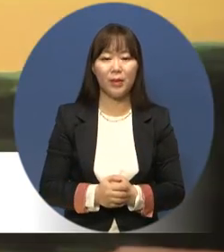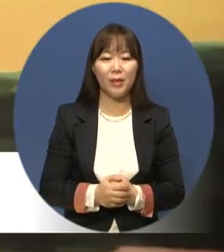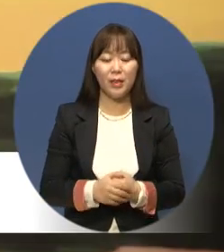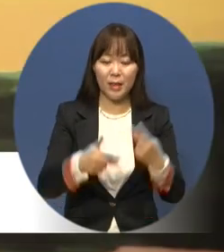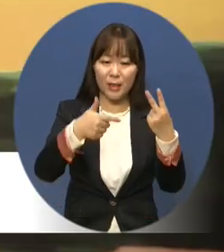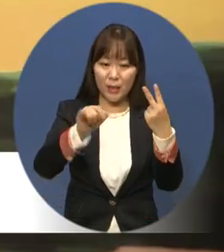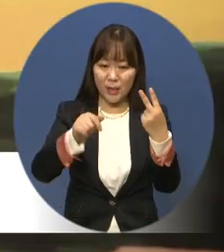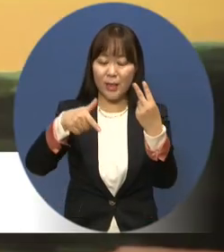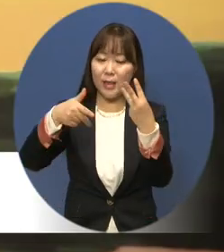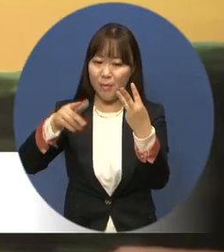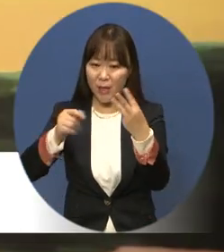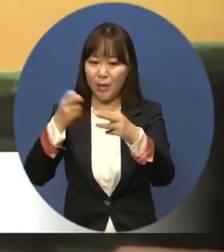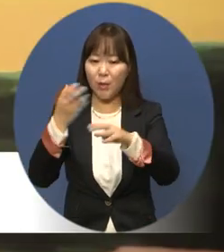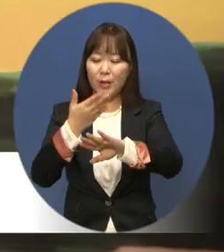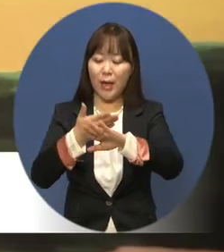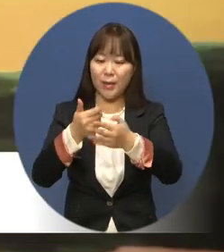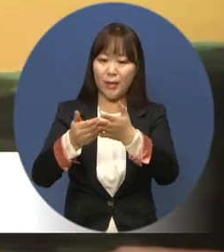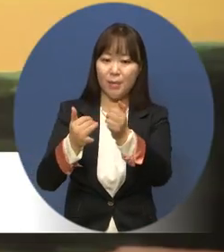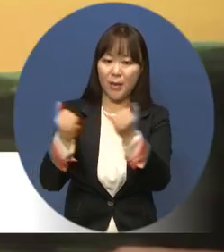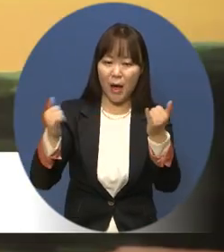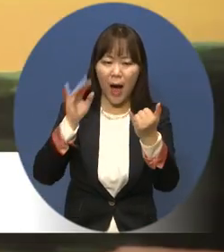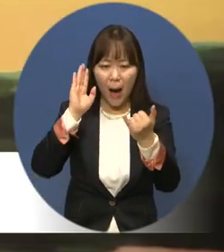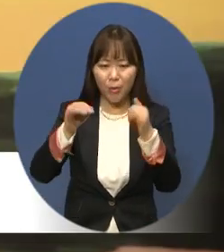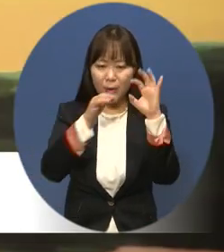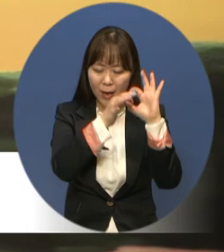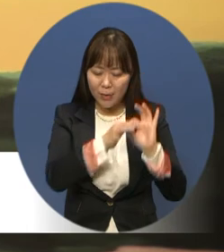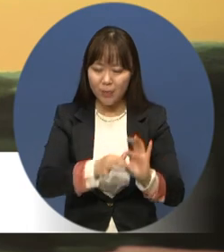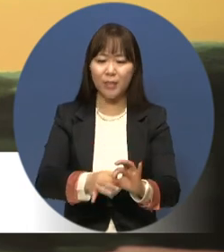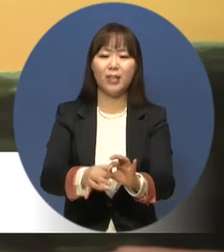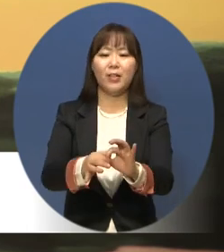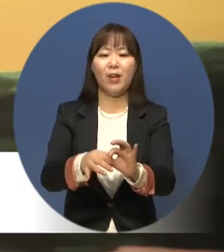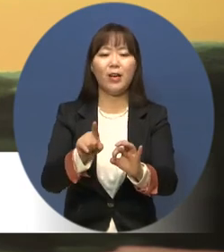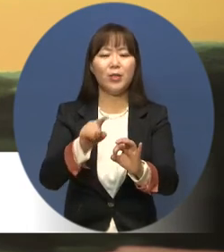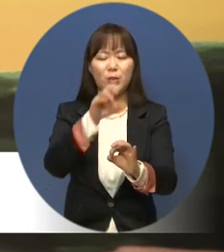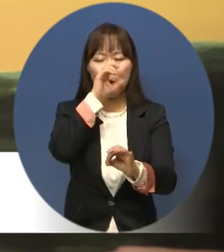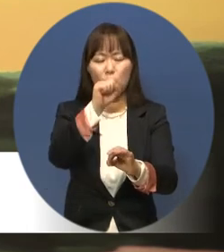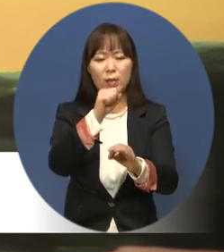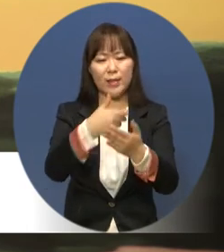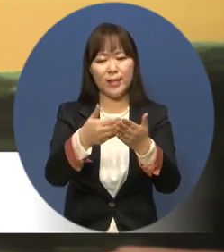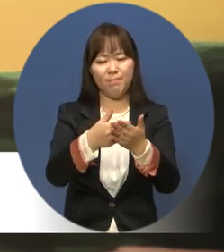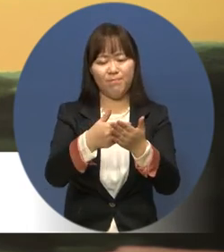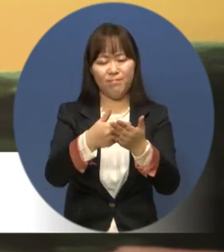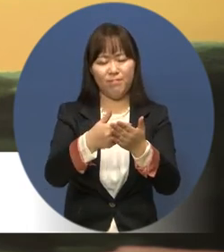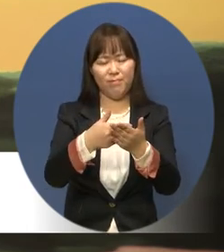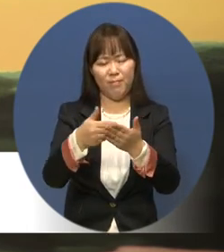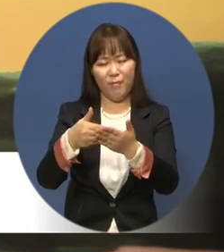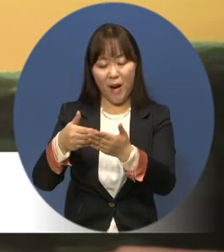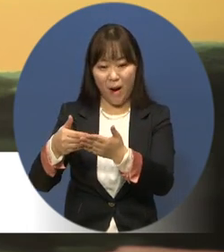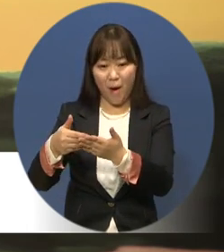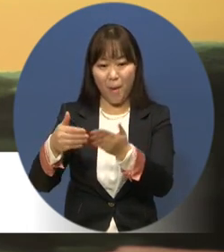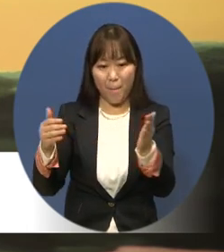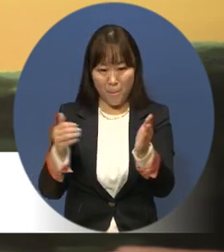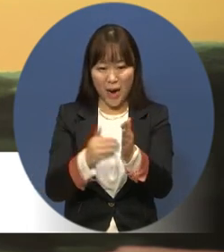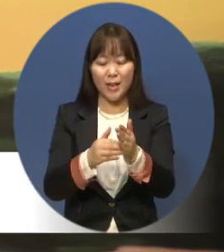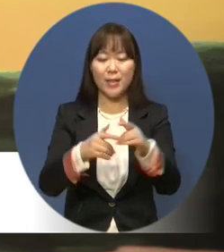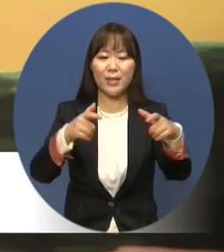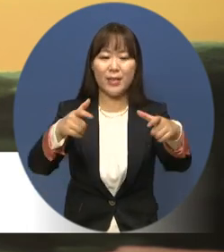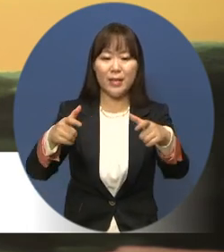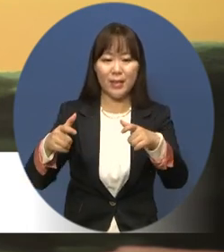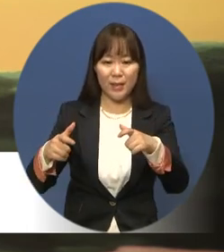2기, 3기 또 다른 작가들이 계속 앞으로도 연결이 되어서 아마 좋은 작품들이 계속 생산됨으로써 또 지역 문화에